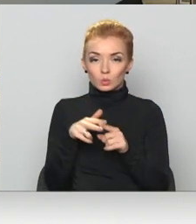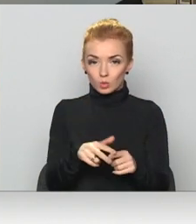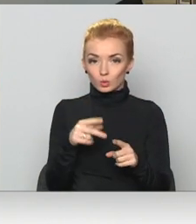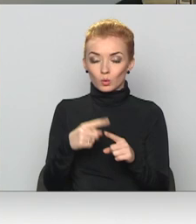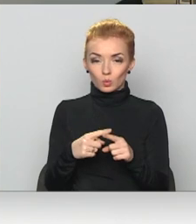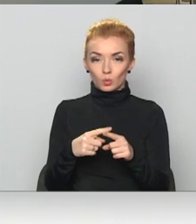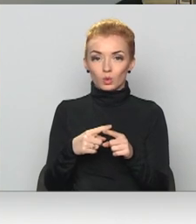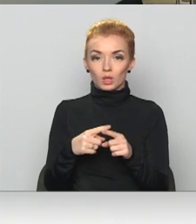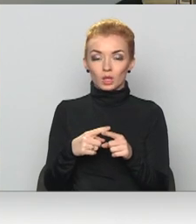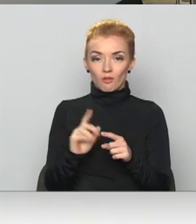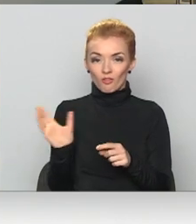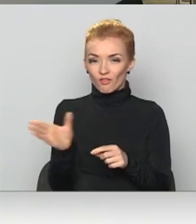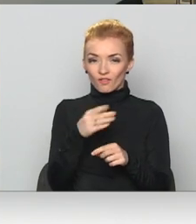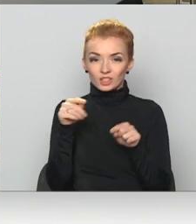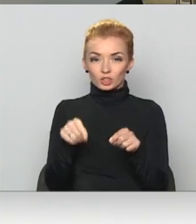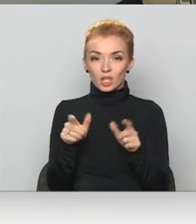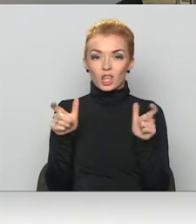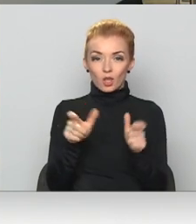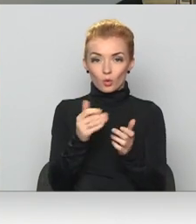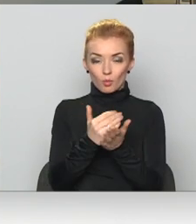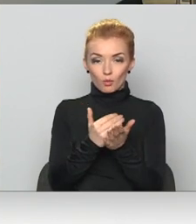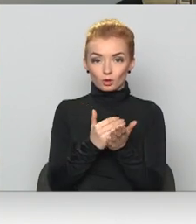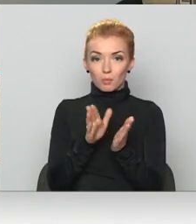un visi šie ierobežojumi, par ko